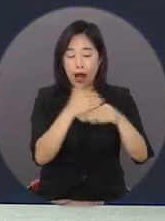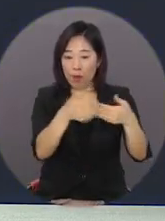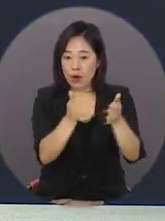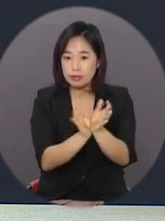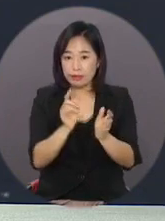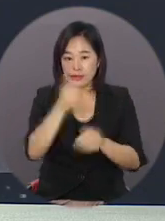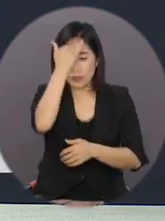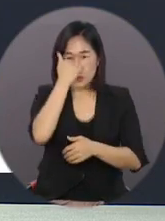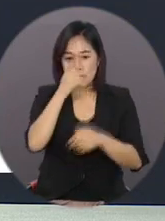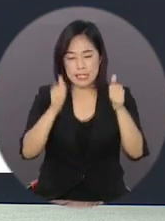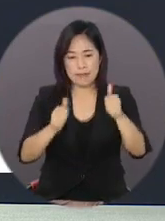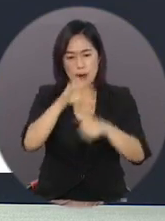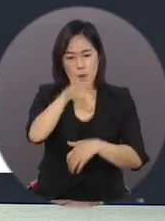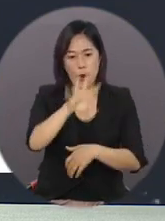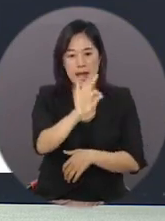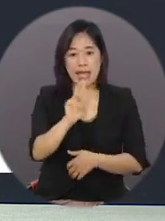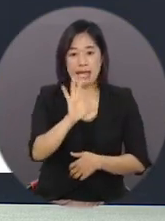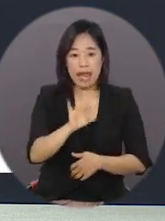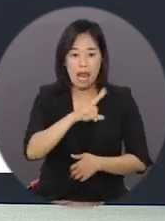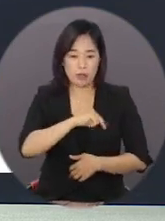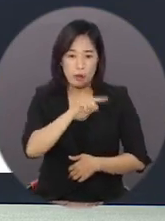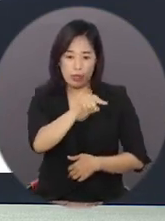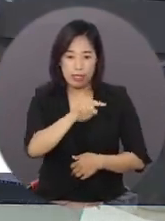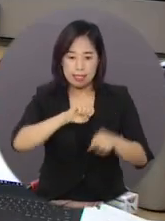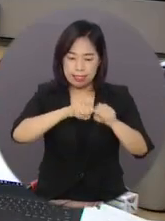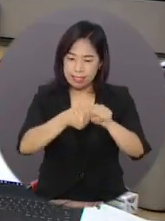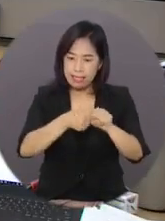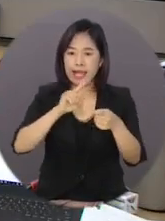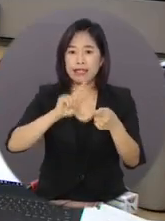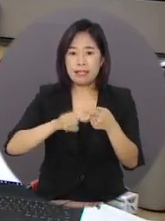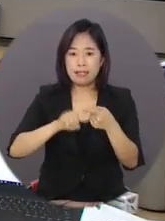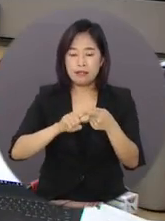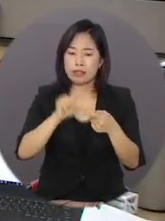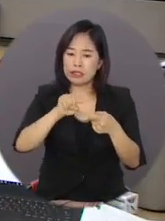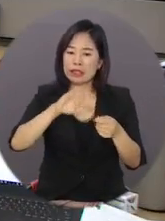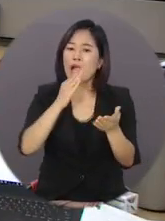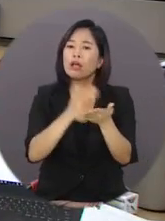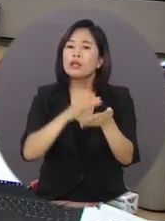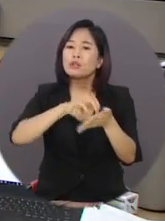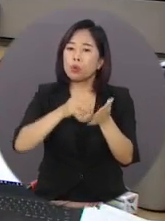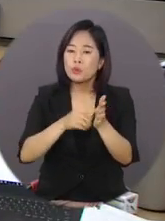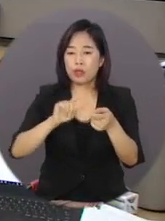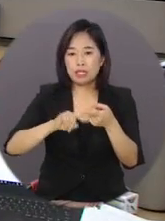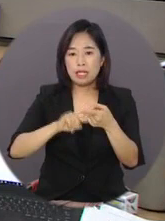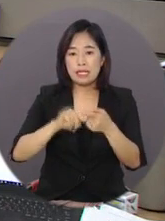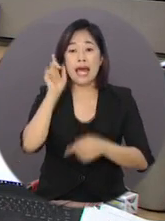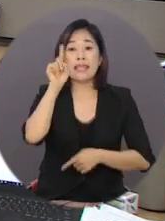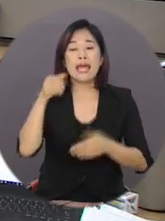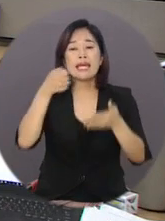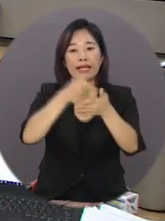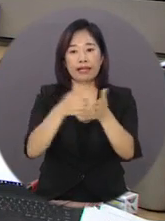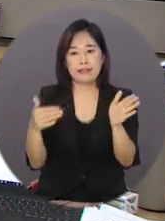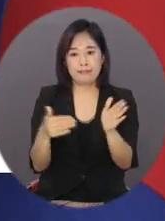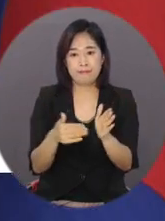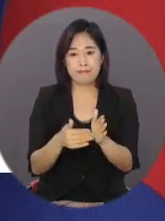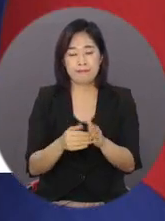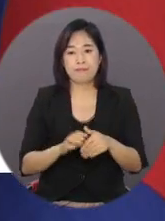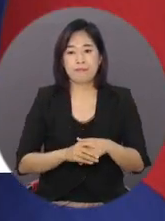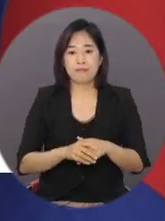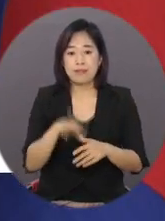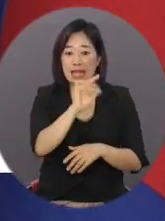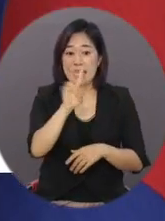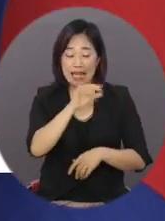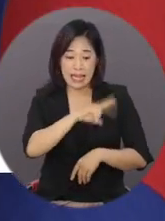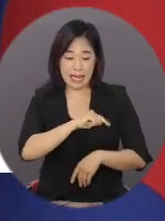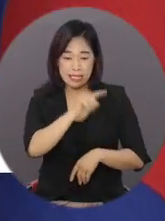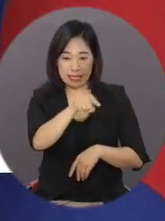더불어민주당 윤리심판원이 양양자 의원에 대한 징계 여부와 징계 수위를 이르면 내일 결정할 예정입니다. 양양자 의원은